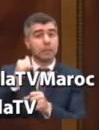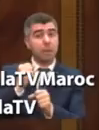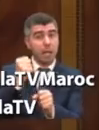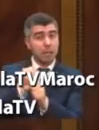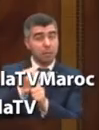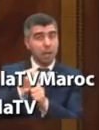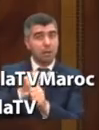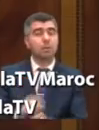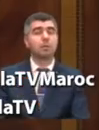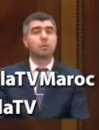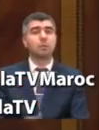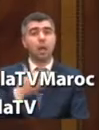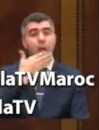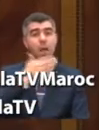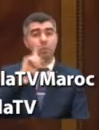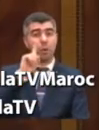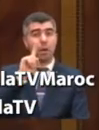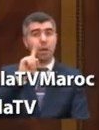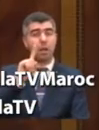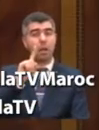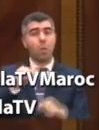حنا الحمد لله وزاره الفلاحه